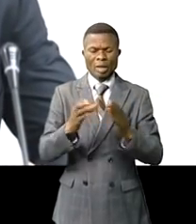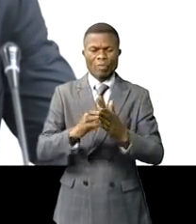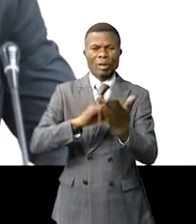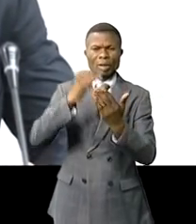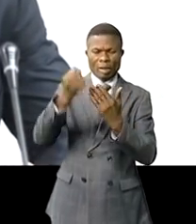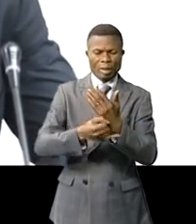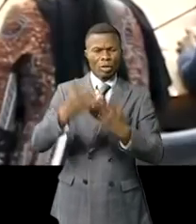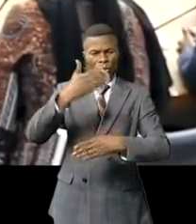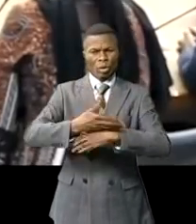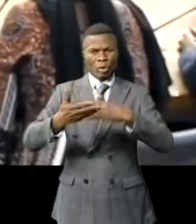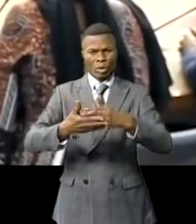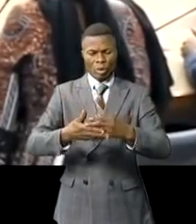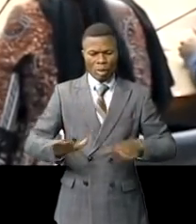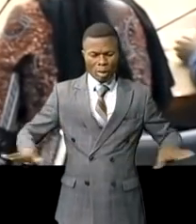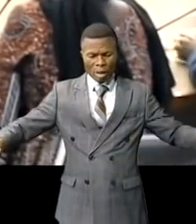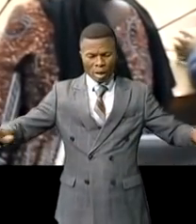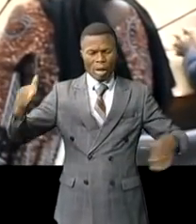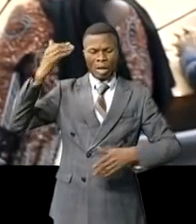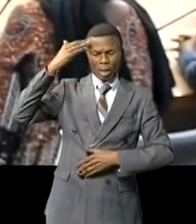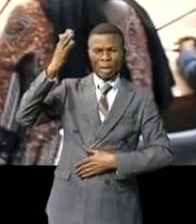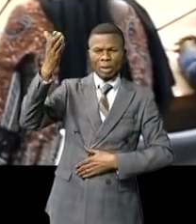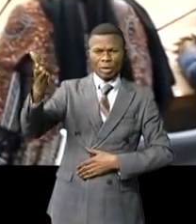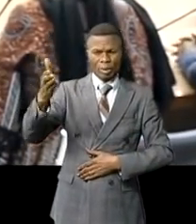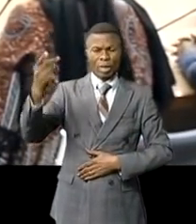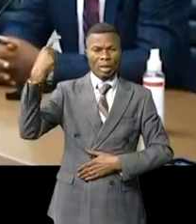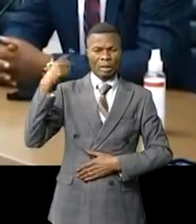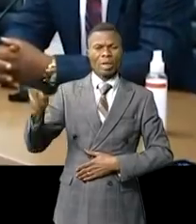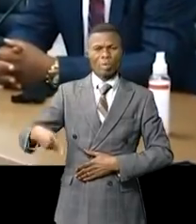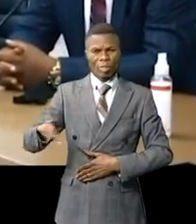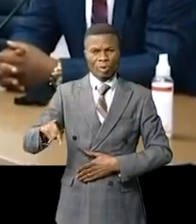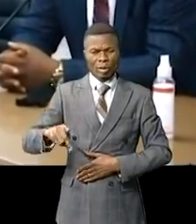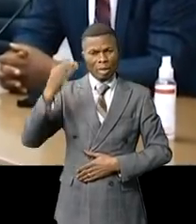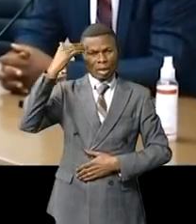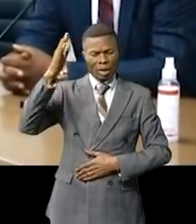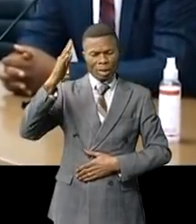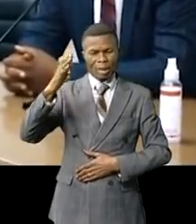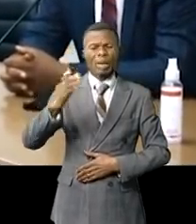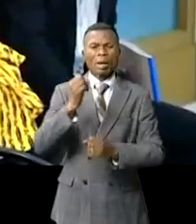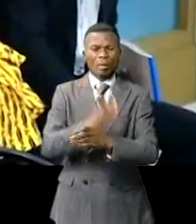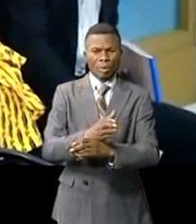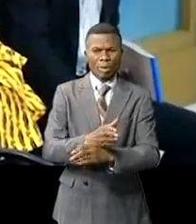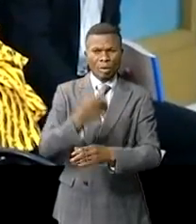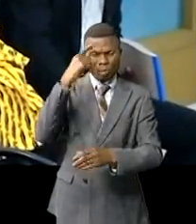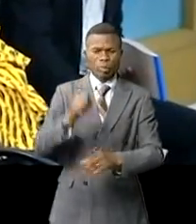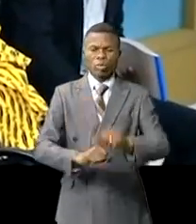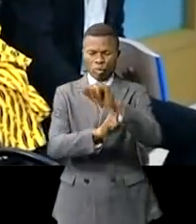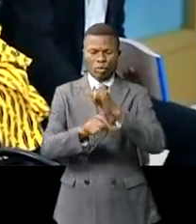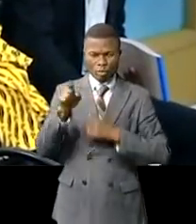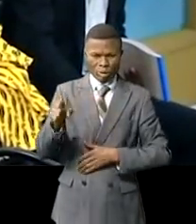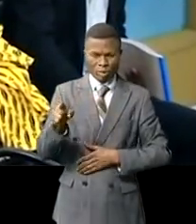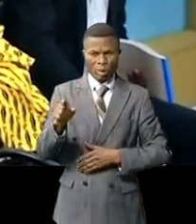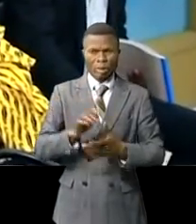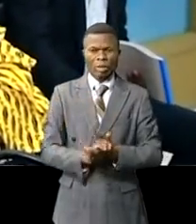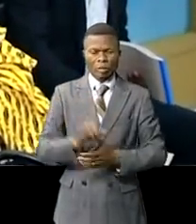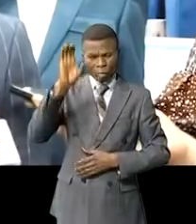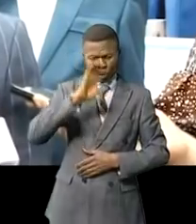projet de réhabilitation de l'aéroport de Mbandaka, les élus provinciaux de l'Équateur se disent prêts pour l'accompagnement. Pour